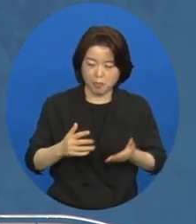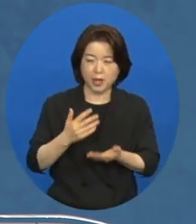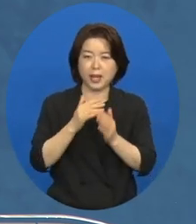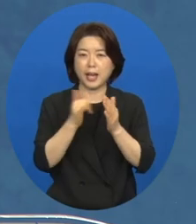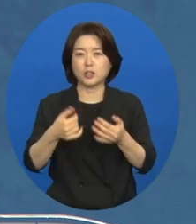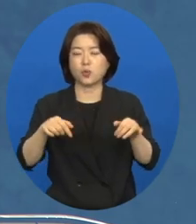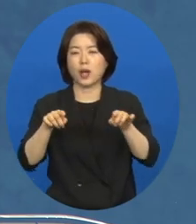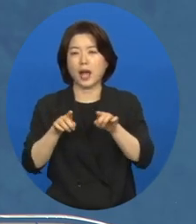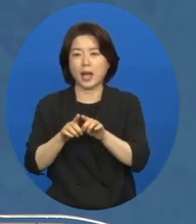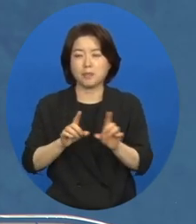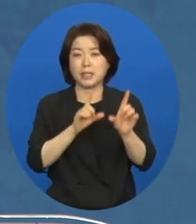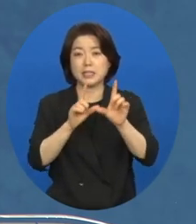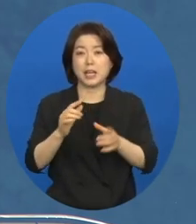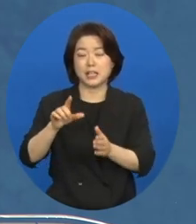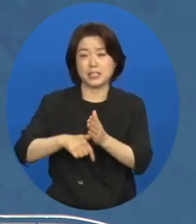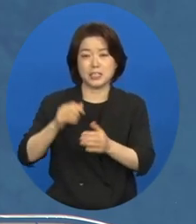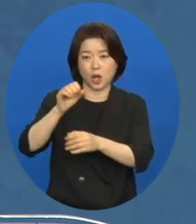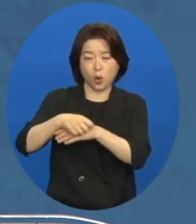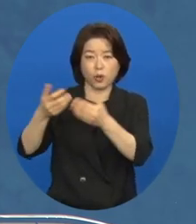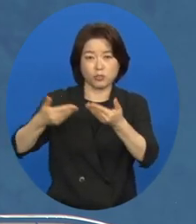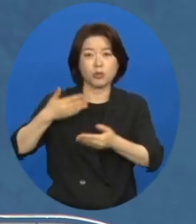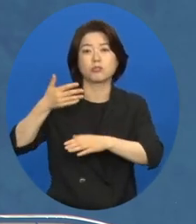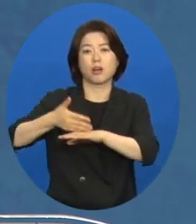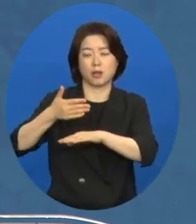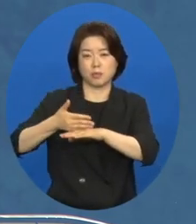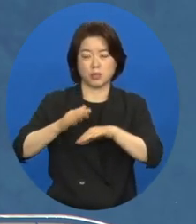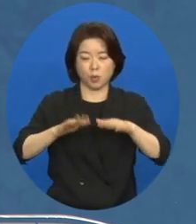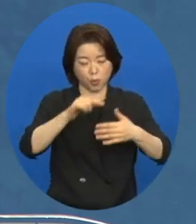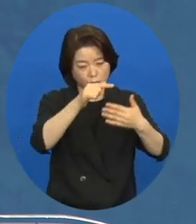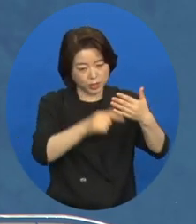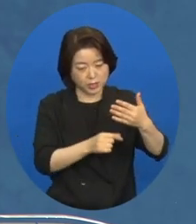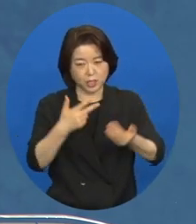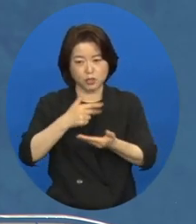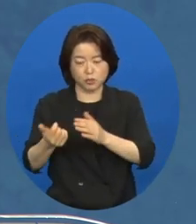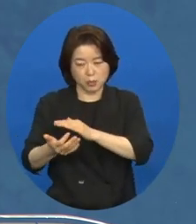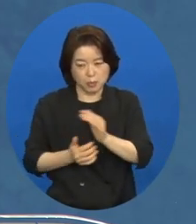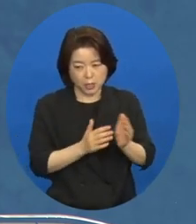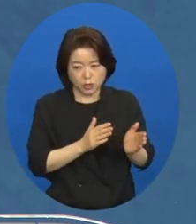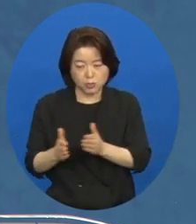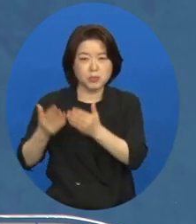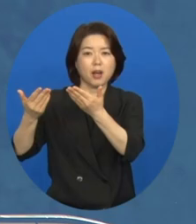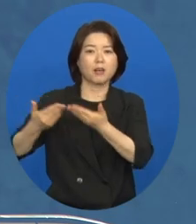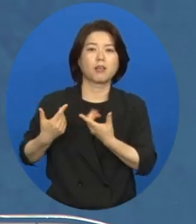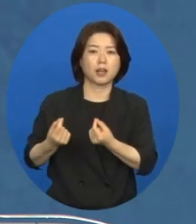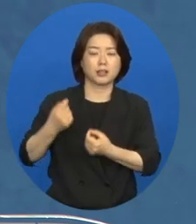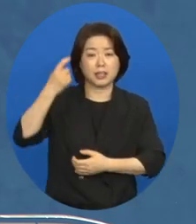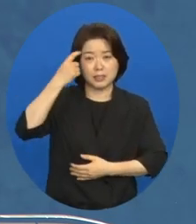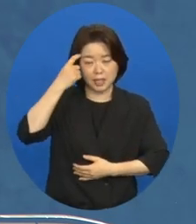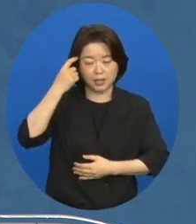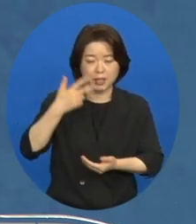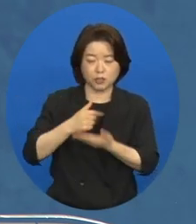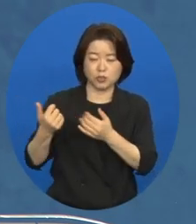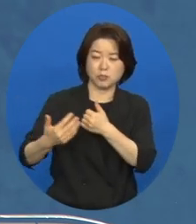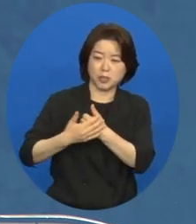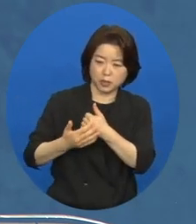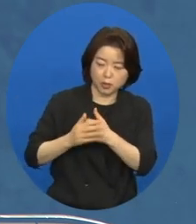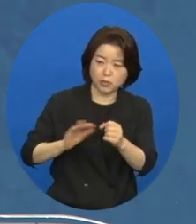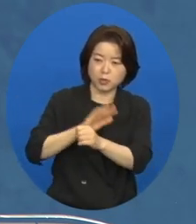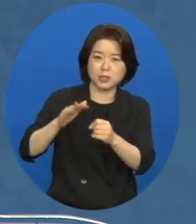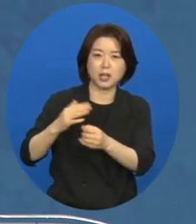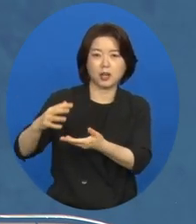시간이 허락되어서 참 감사합니다. 오늘 일정이 주님이 예비하신 것 같다는 생각이 들어서 주님의 격려와 사랑으로